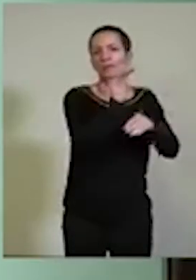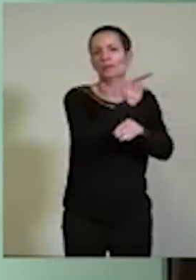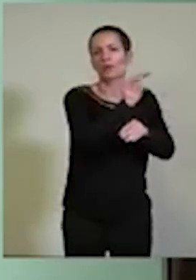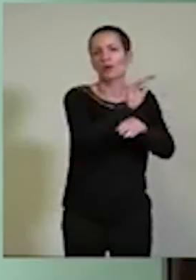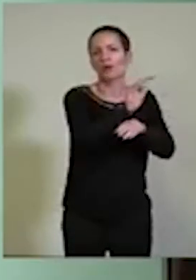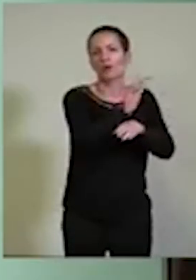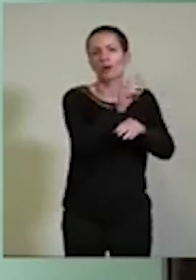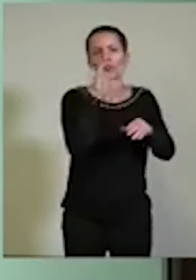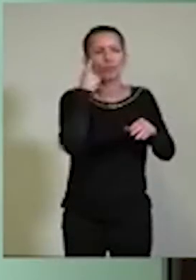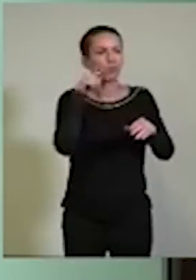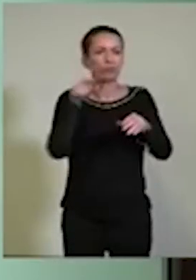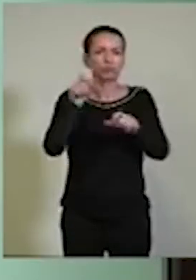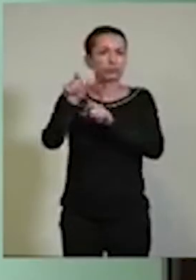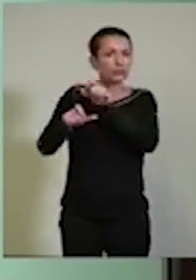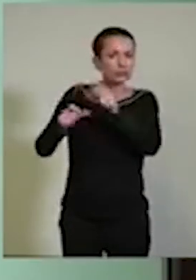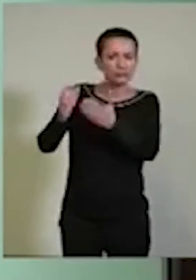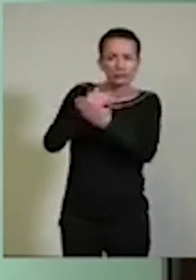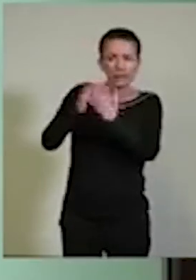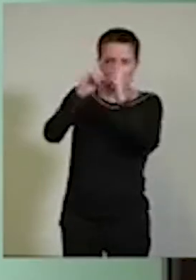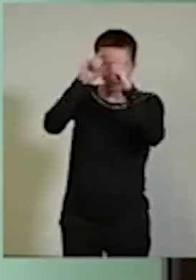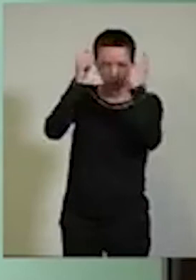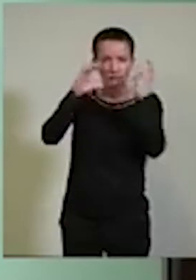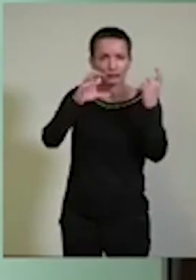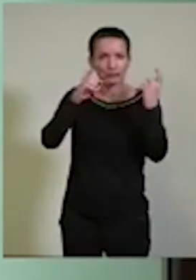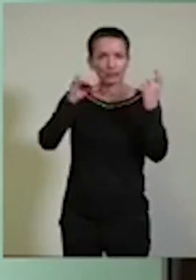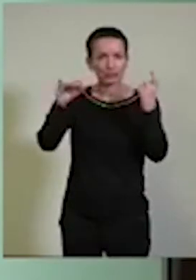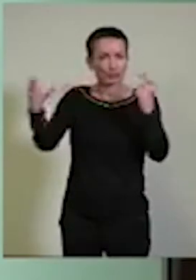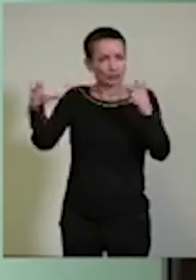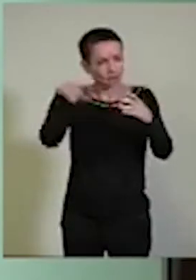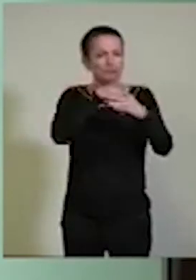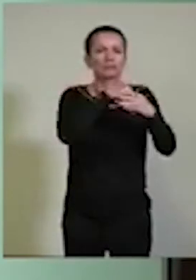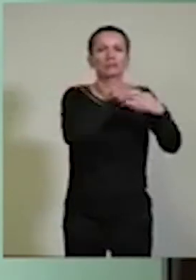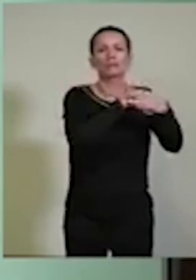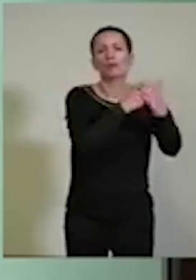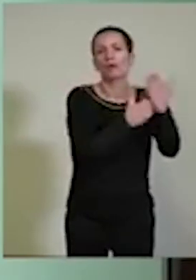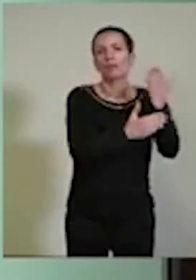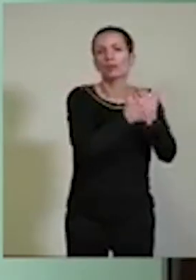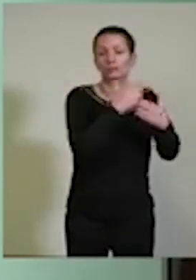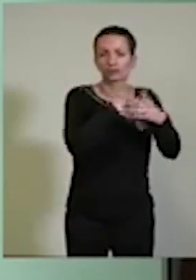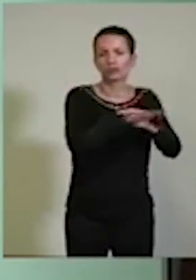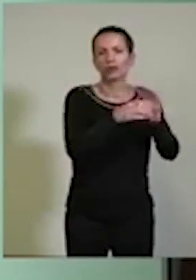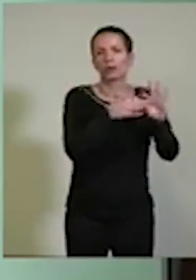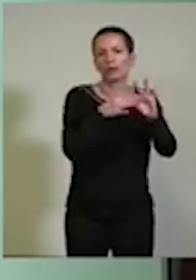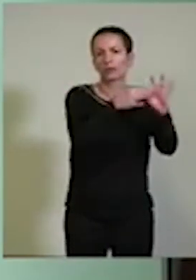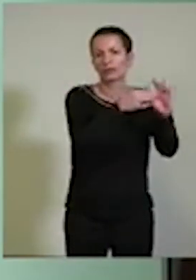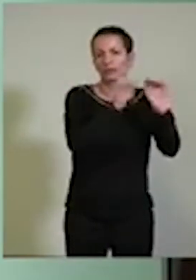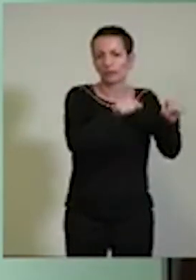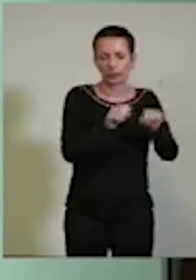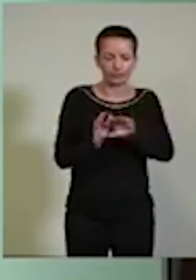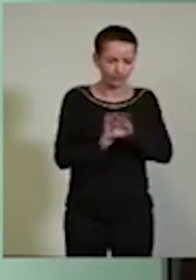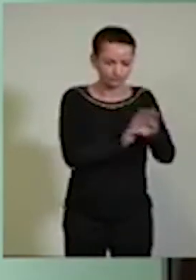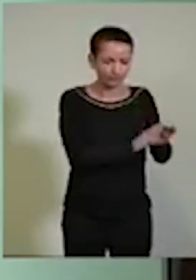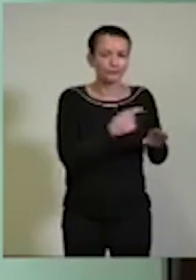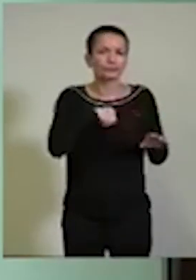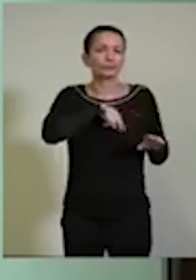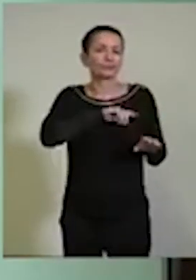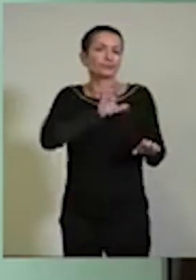permettent à des personnels en CDI de faire des remplacements au sein des collectivités. Nous allons aussi